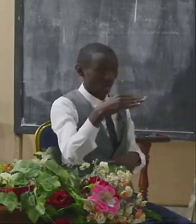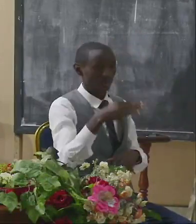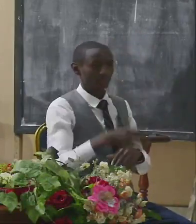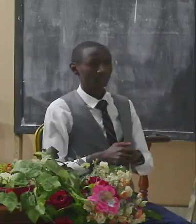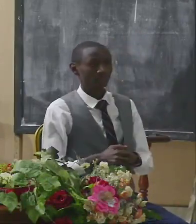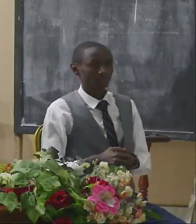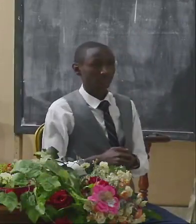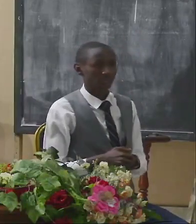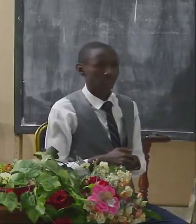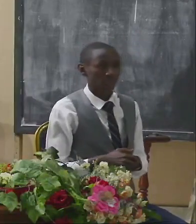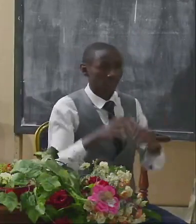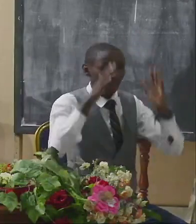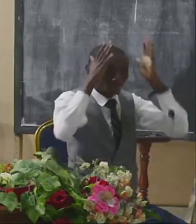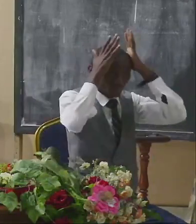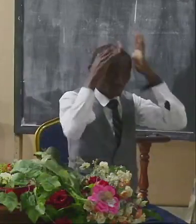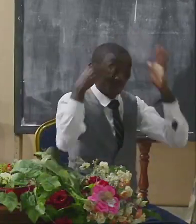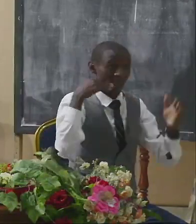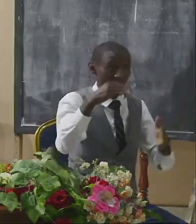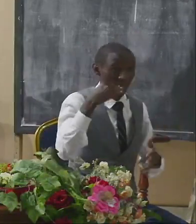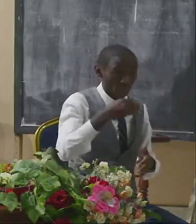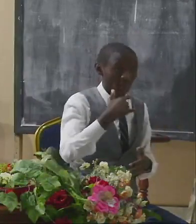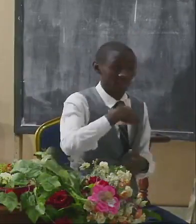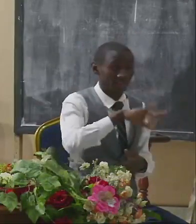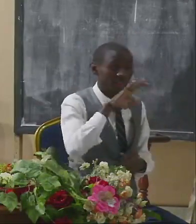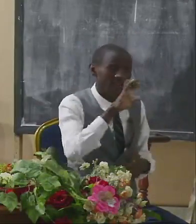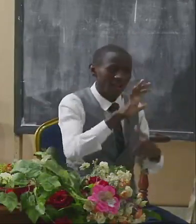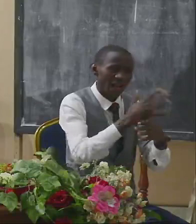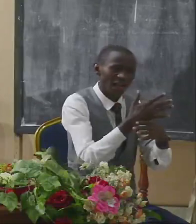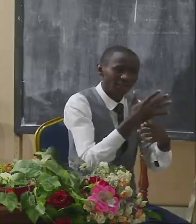Francisco, il est en train de défendre